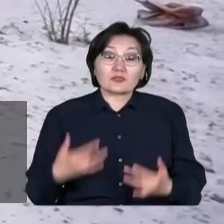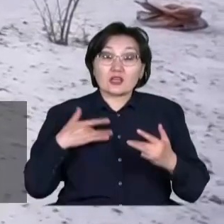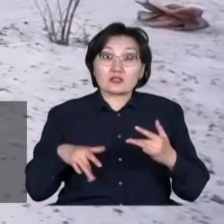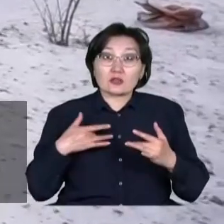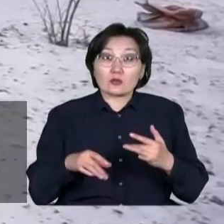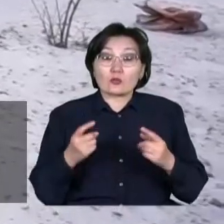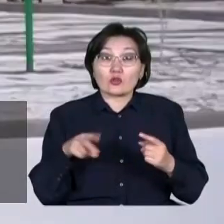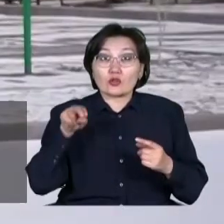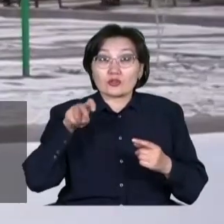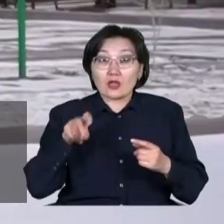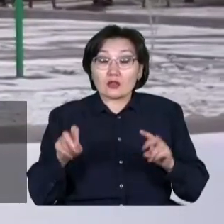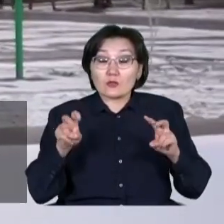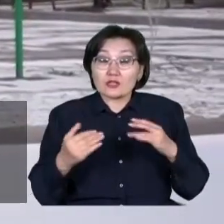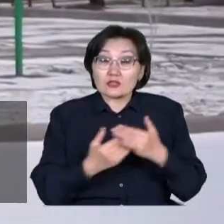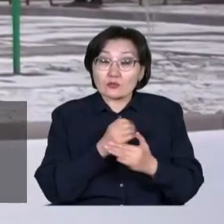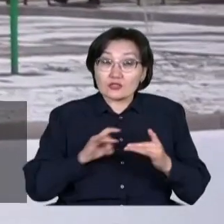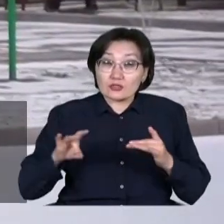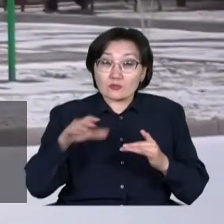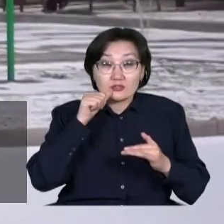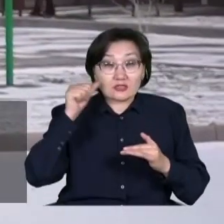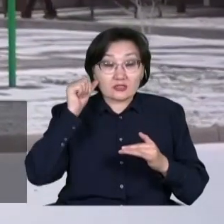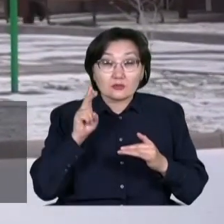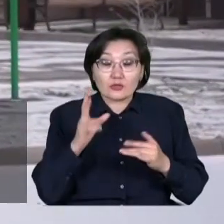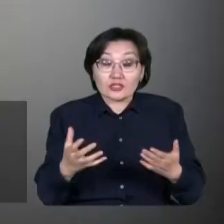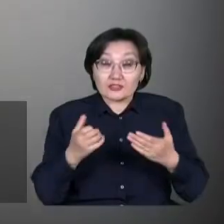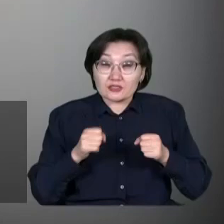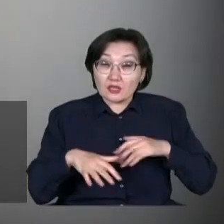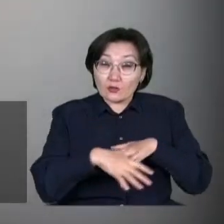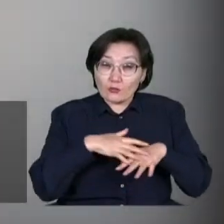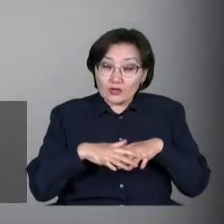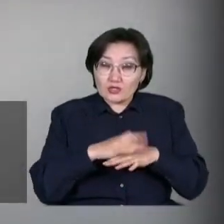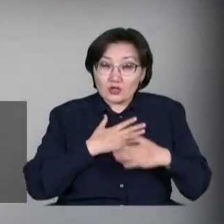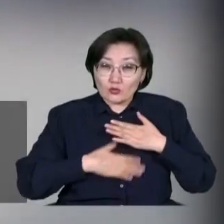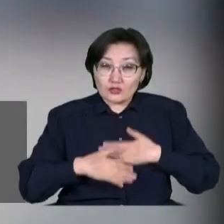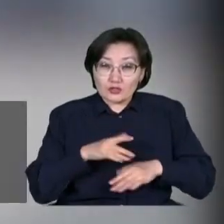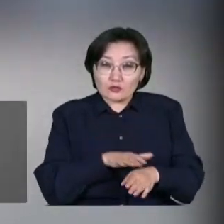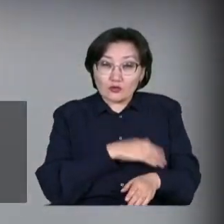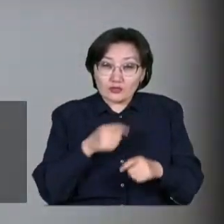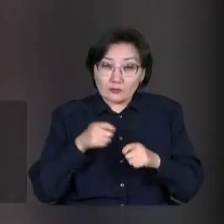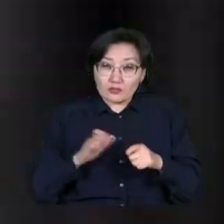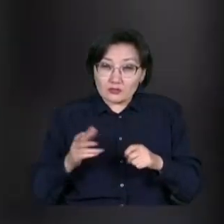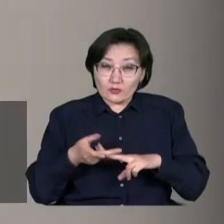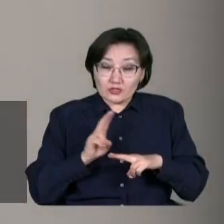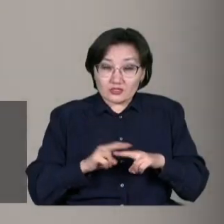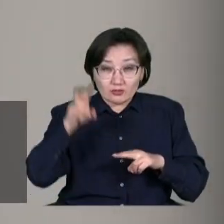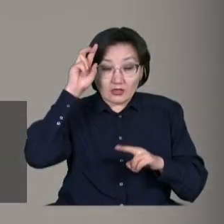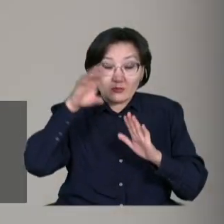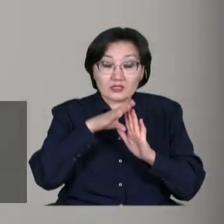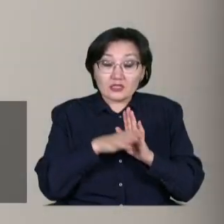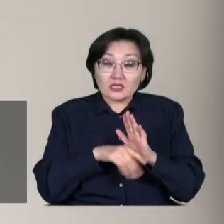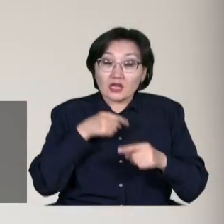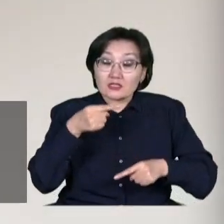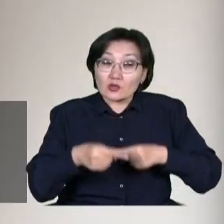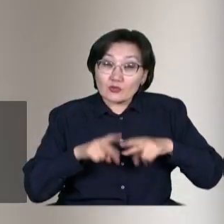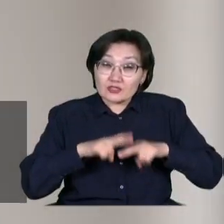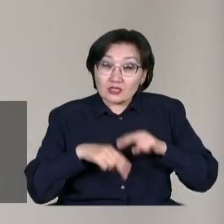Тараздағы ұлы дала деп аталатын жаңа ауданнан былтыр пәтерлі болған жұрттың қуанышы су сепкендей басылды. Себебі мемлекеттік бағдарламамен